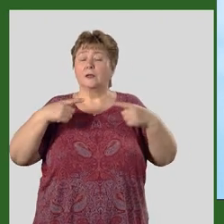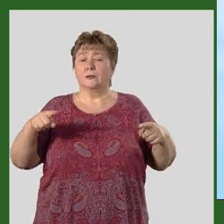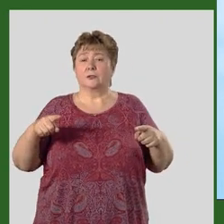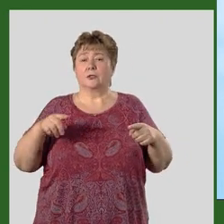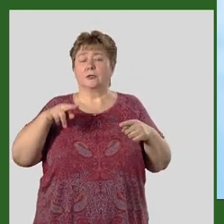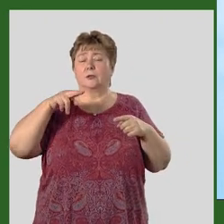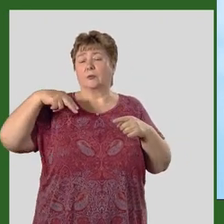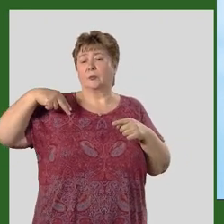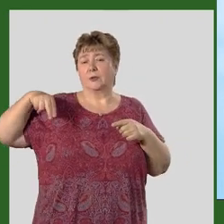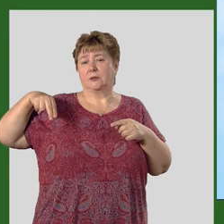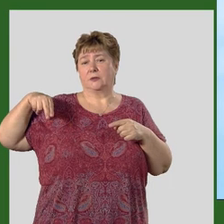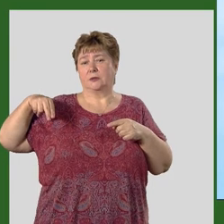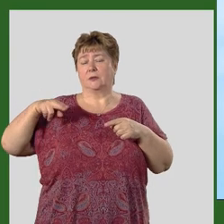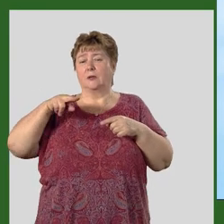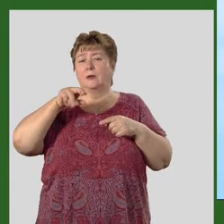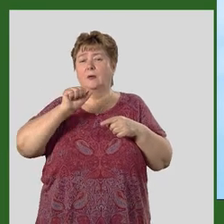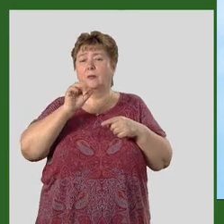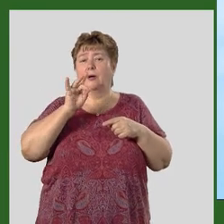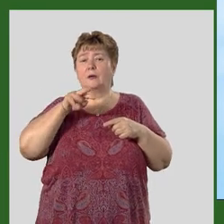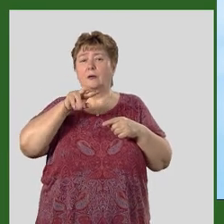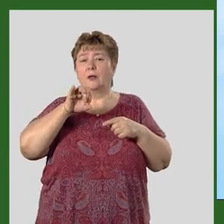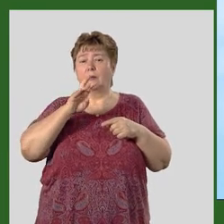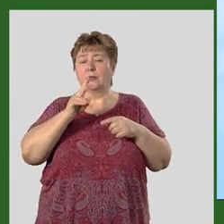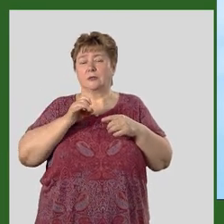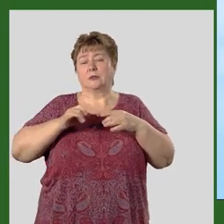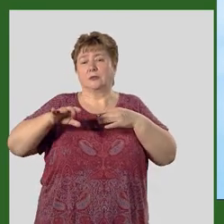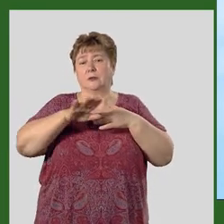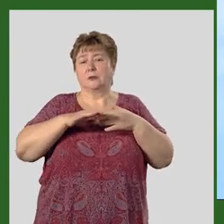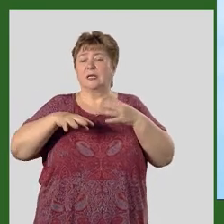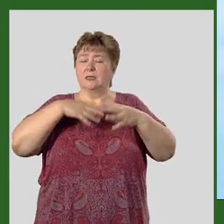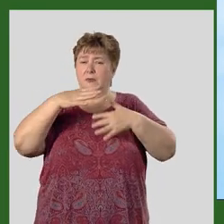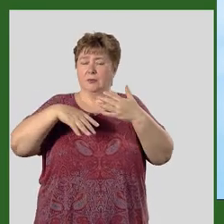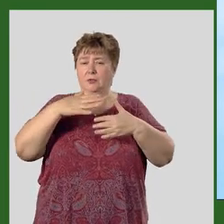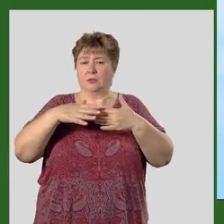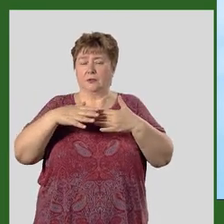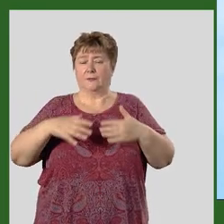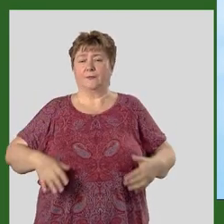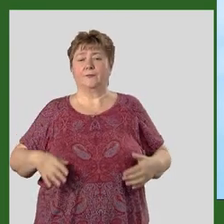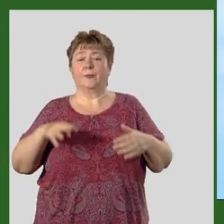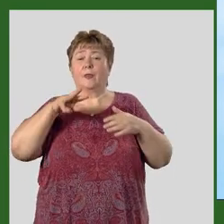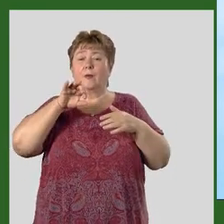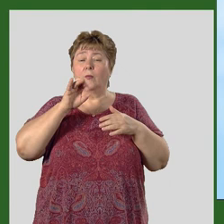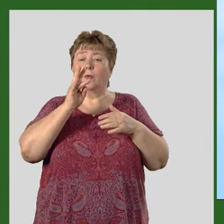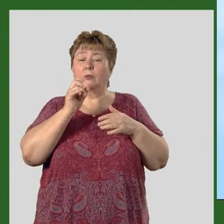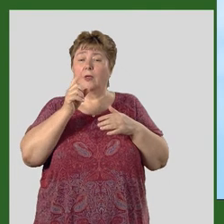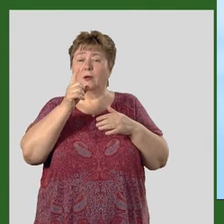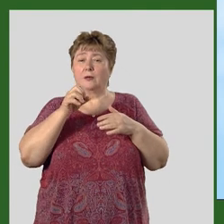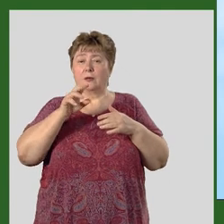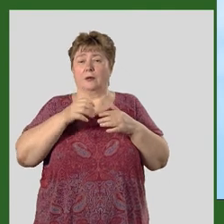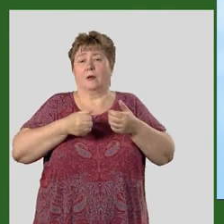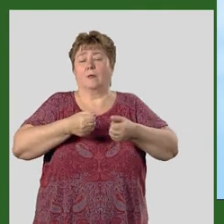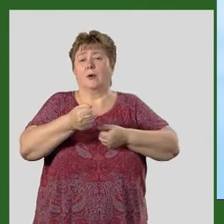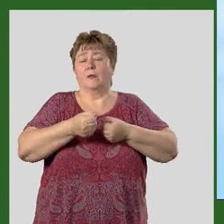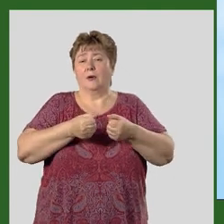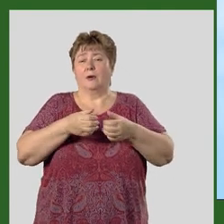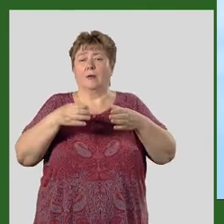Различают президентские, парламентские республики и смешанные. Монархия – это форма